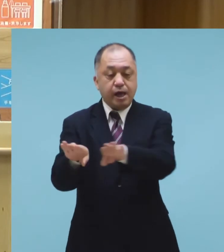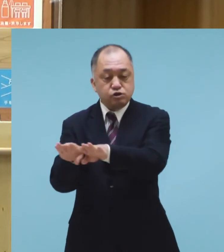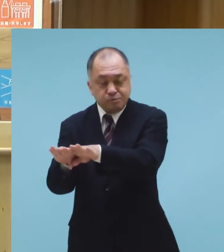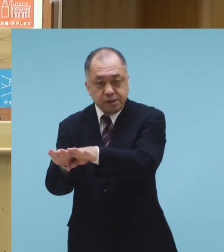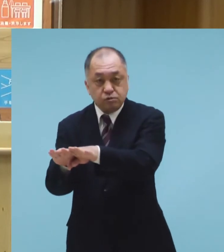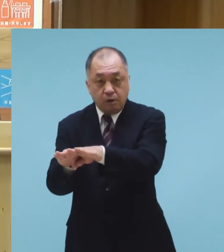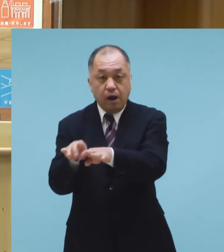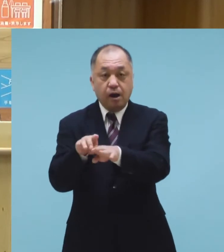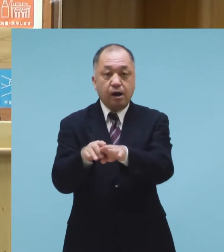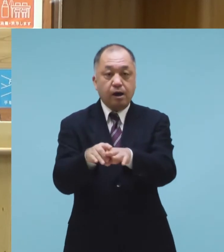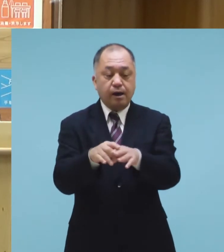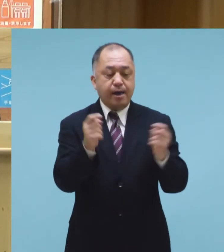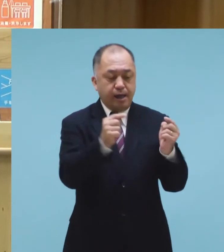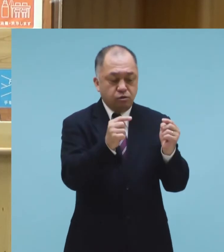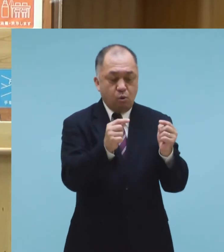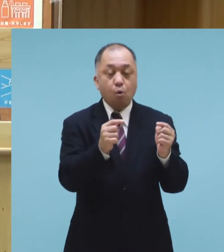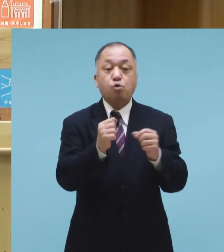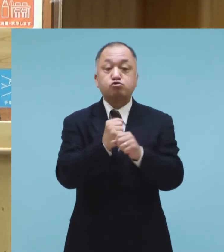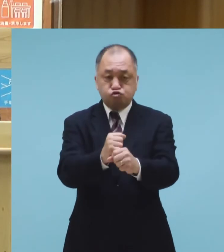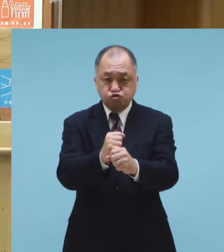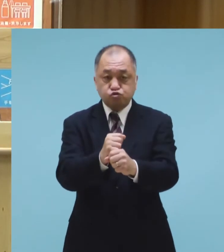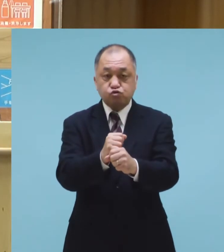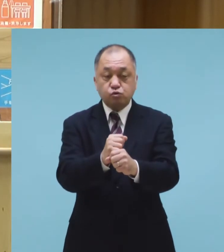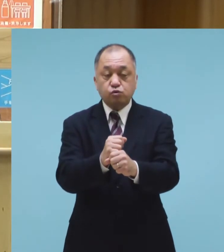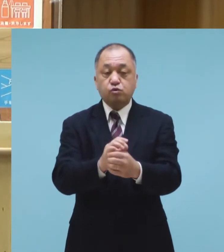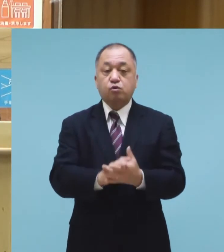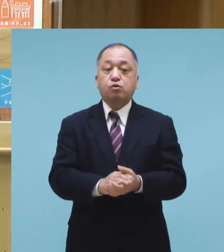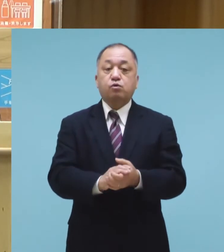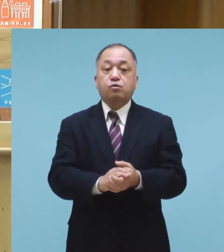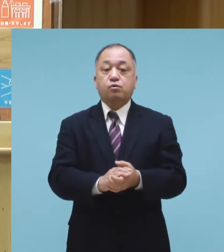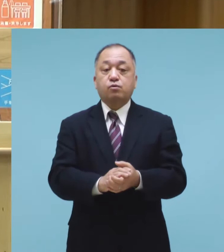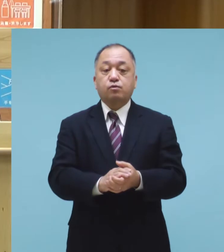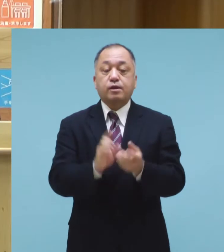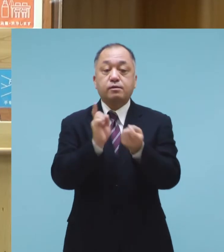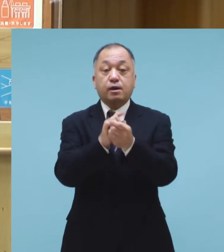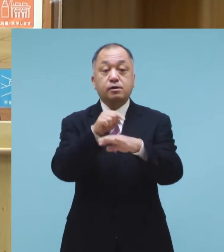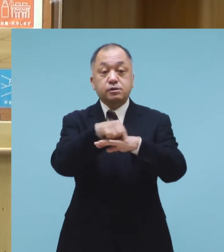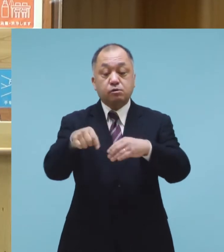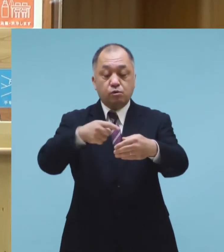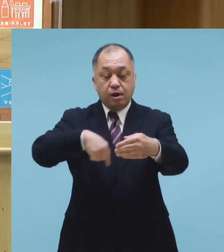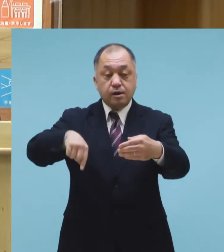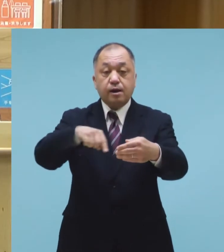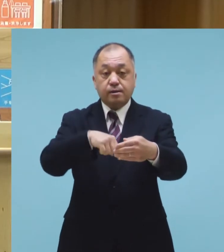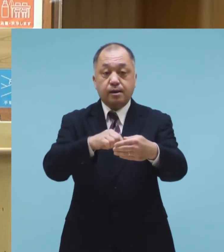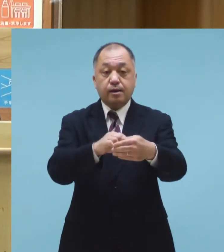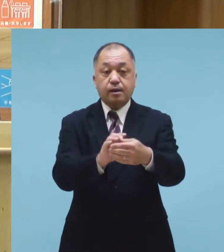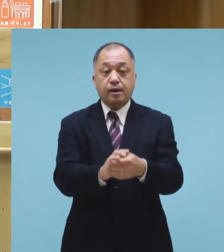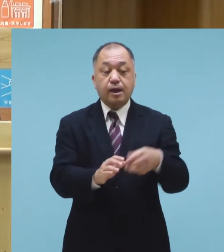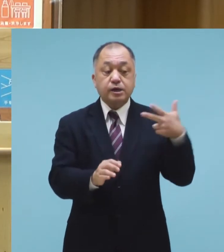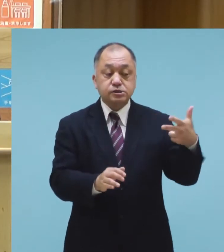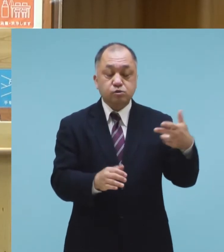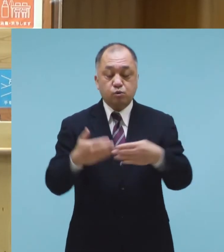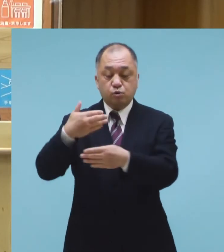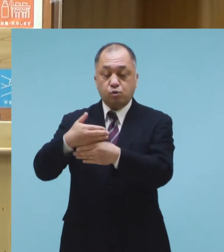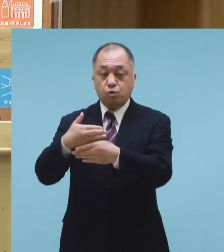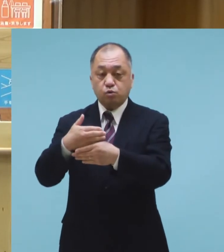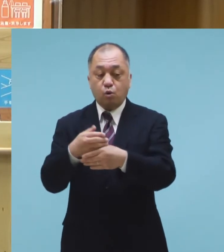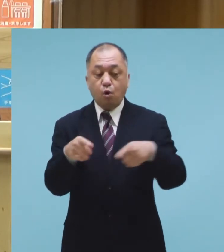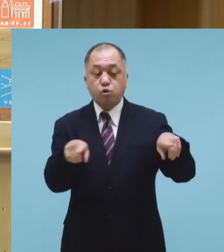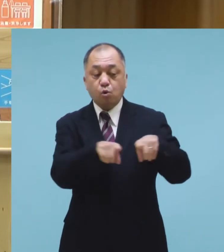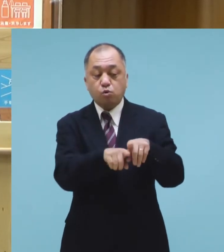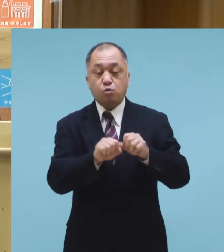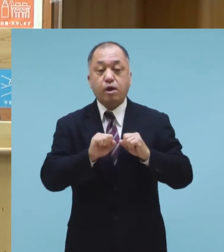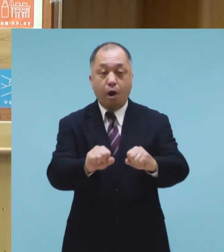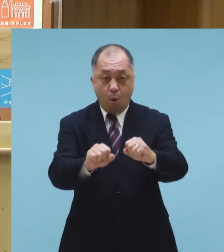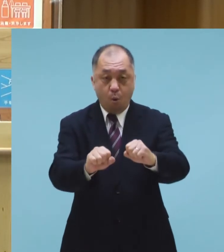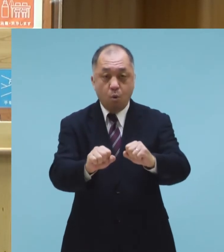次検討していこうというのが前回の対策の中で、市と道で、共同してそれやっ